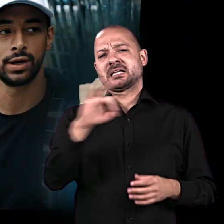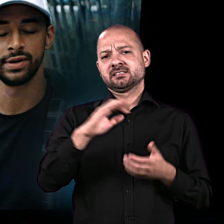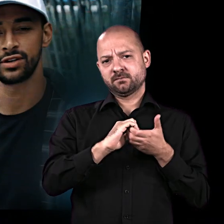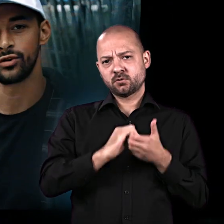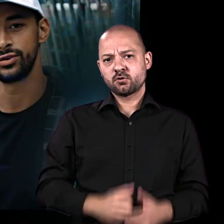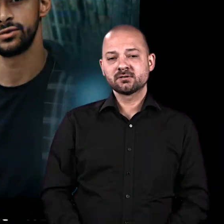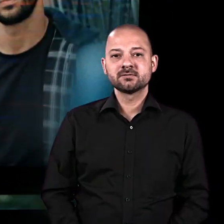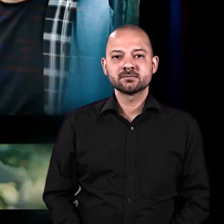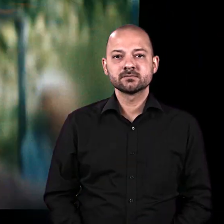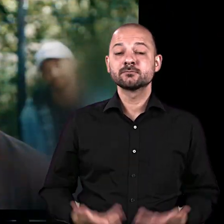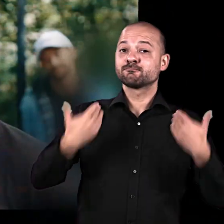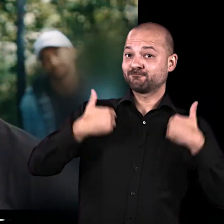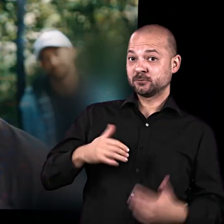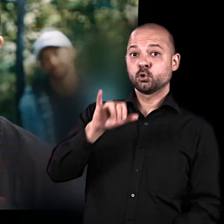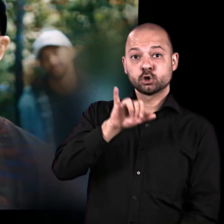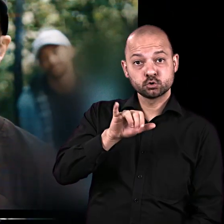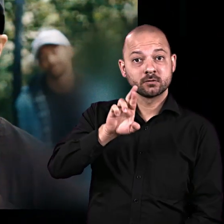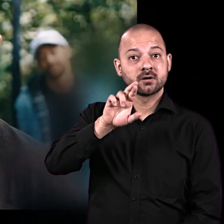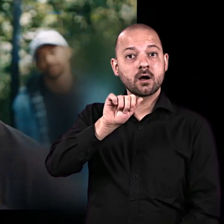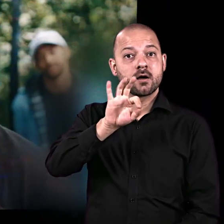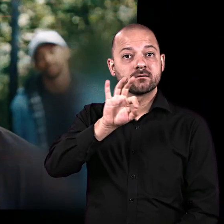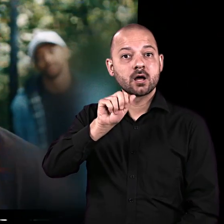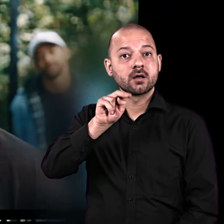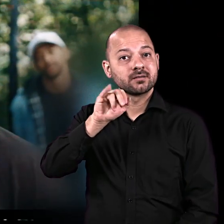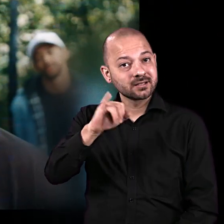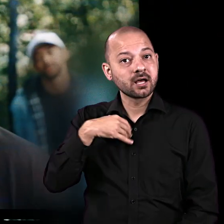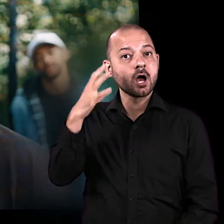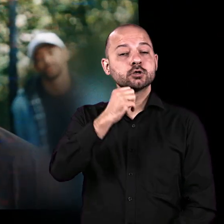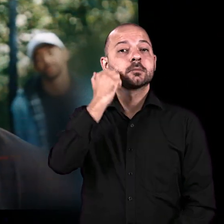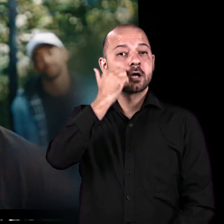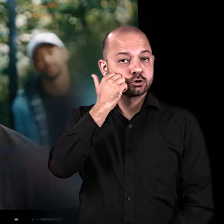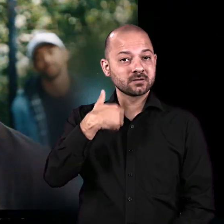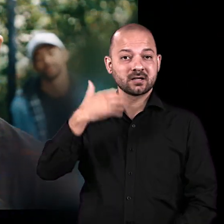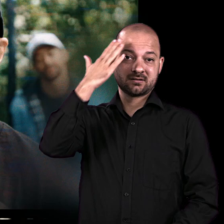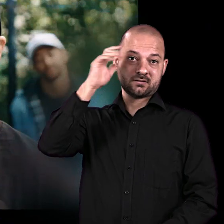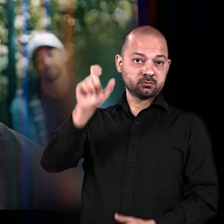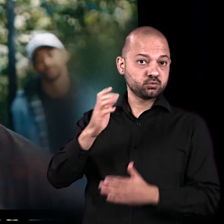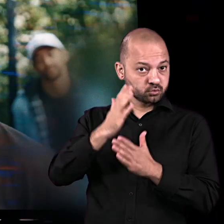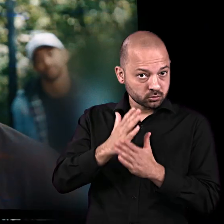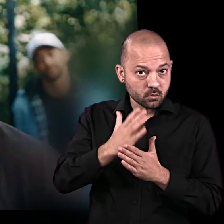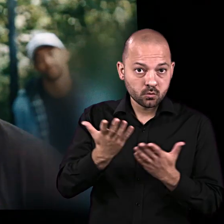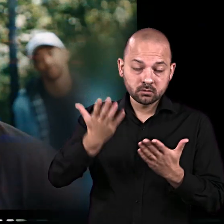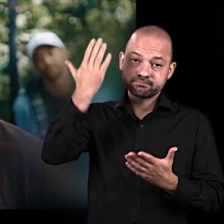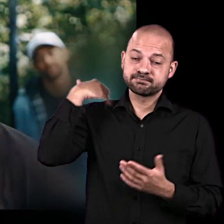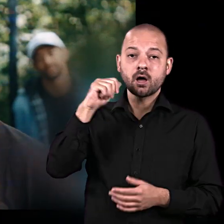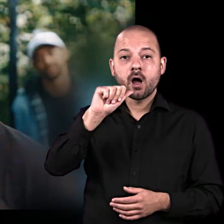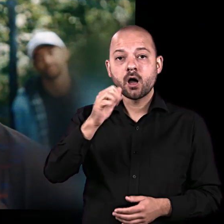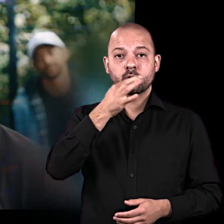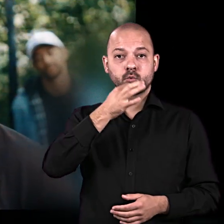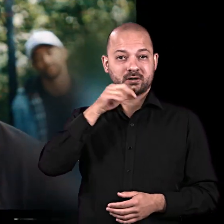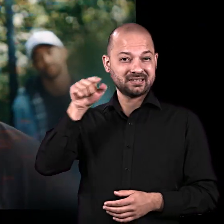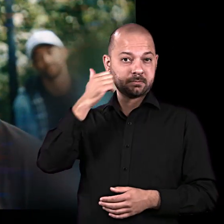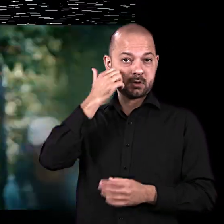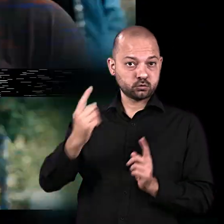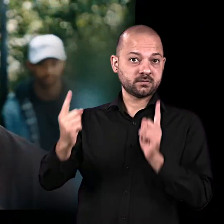so mein bester Freund. Hallo, ich heiße Yusuf Rafani, ich komme aus Braunschweig und ich kenne Karim schon seitdem er nach Braunschweig